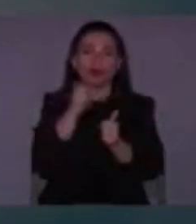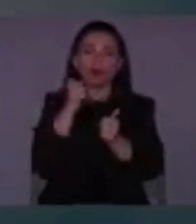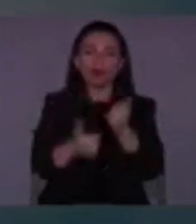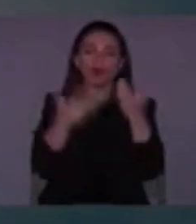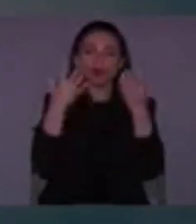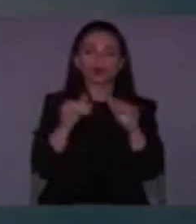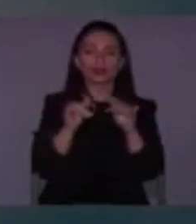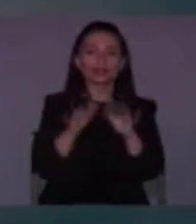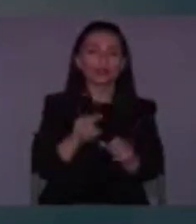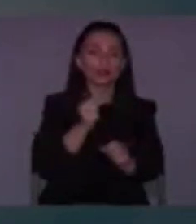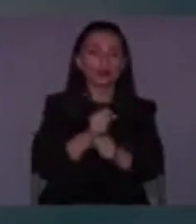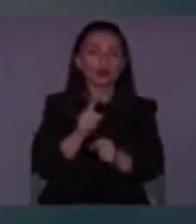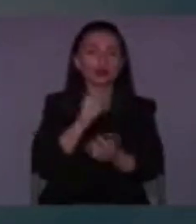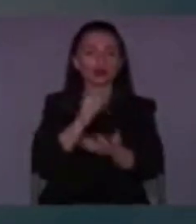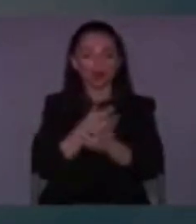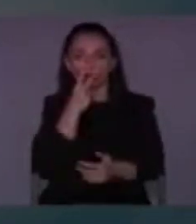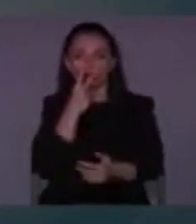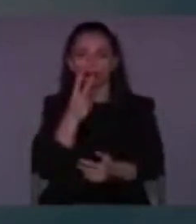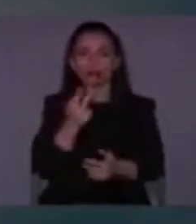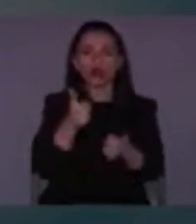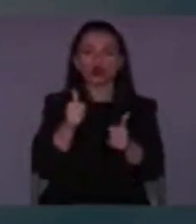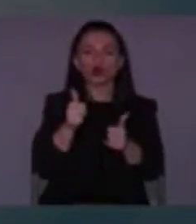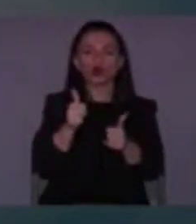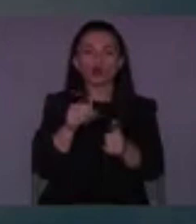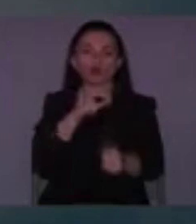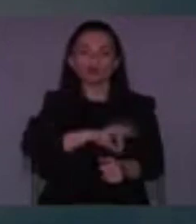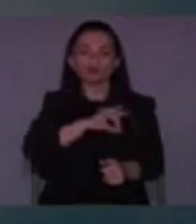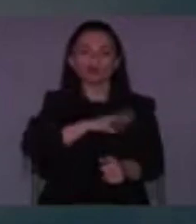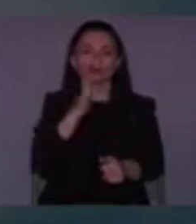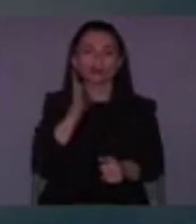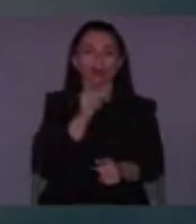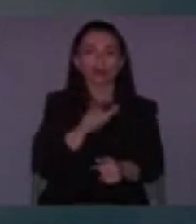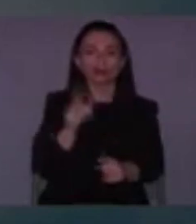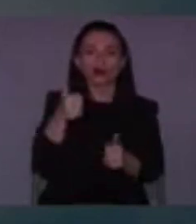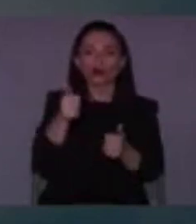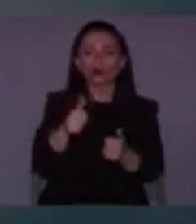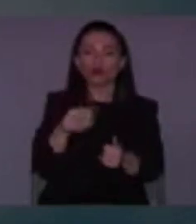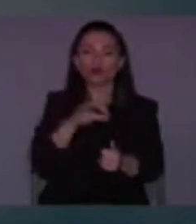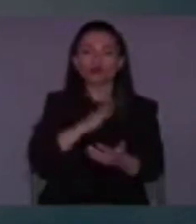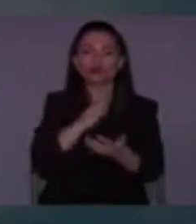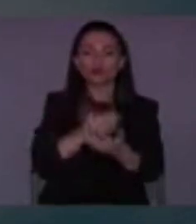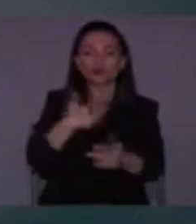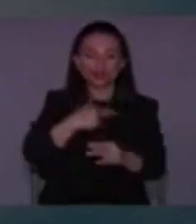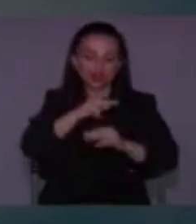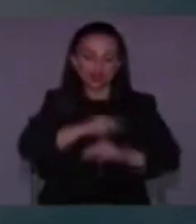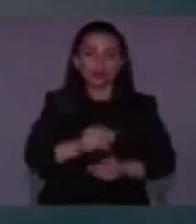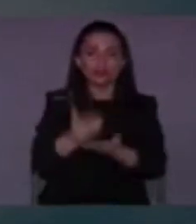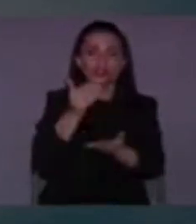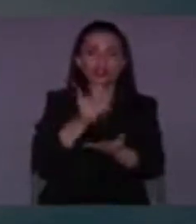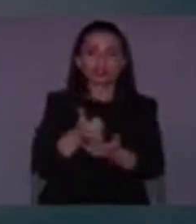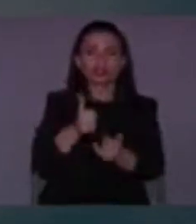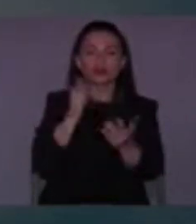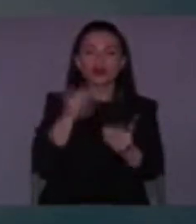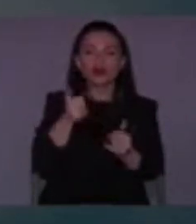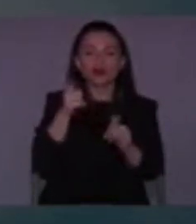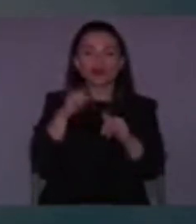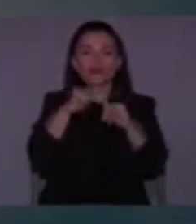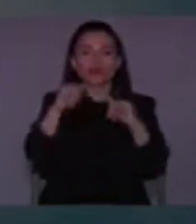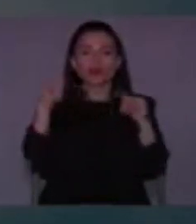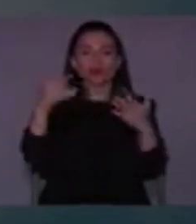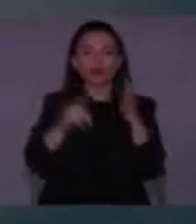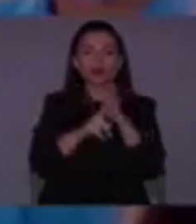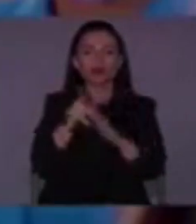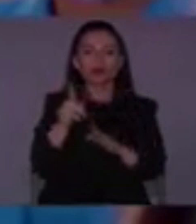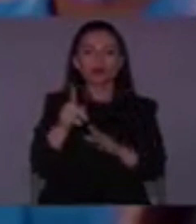ყოველდღიური საქმის კეთება, რომელიც ხედავ, როგორ წაადგება ადამიანებს, როგორ მოიხმარენ შენი შრომის შედეგებს, როგორ ვითარდება და